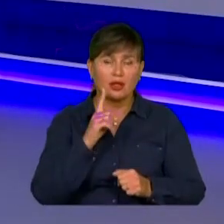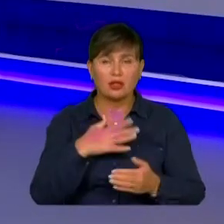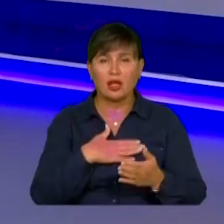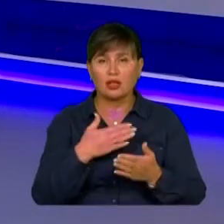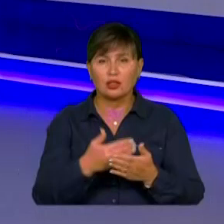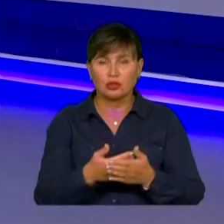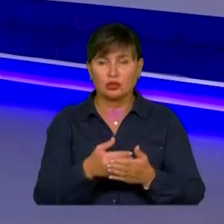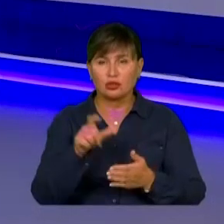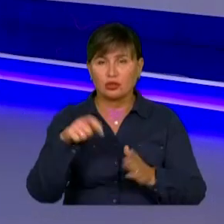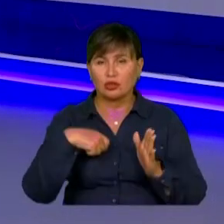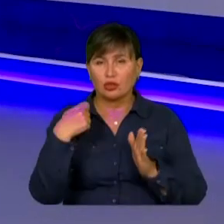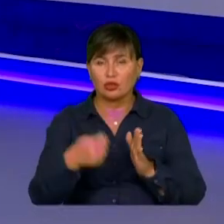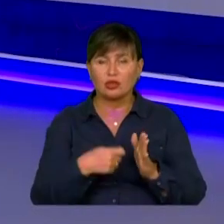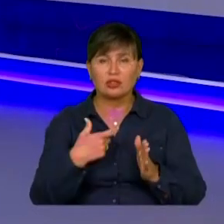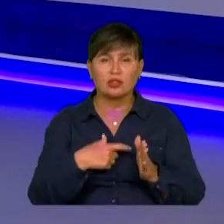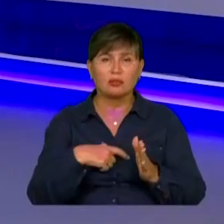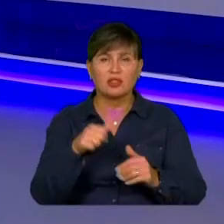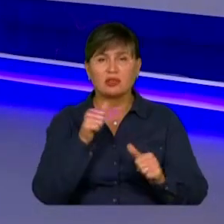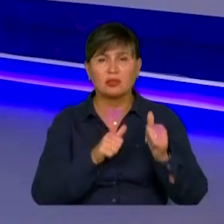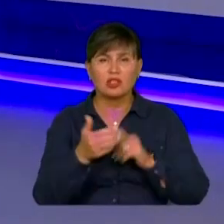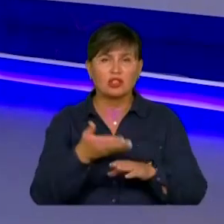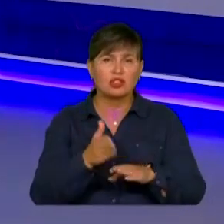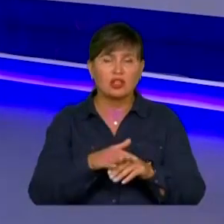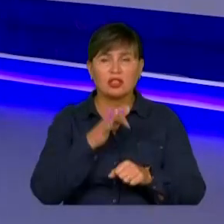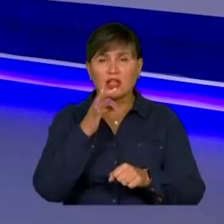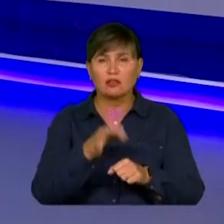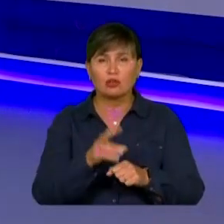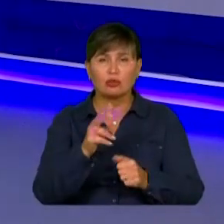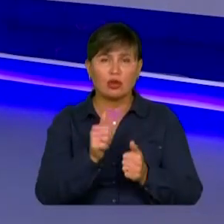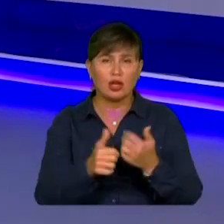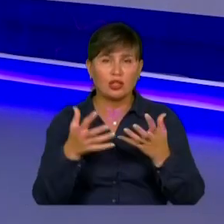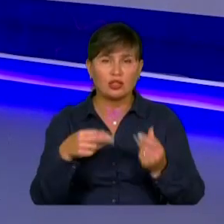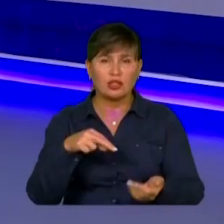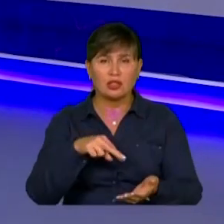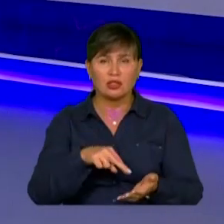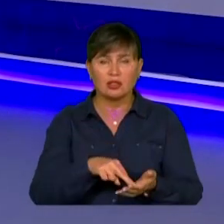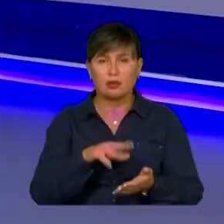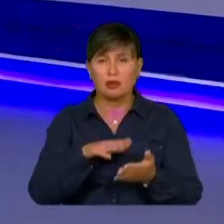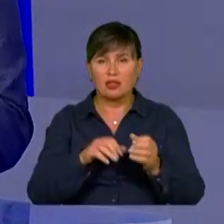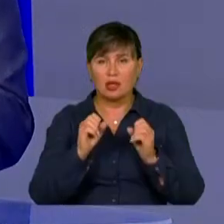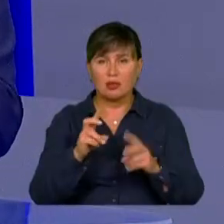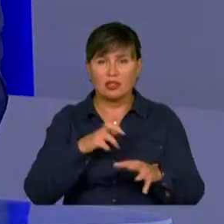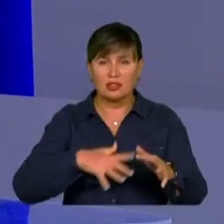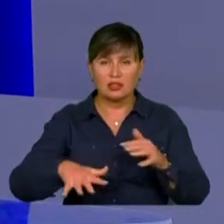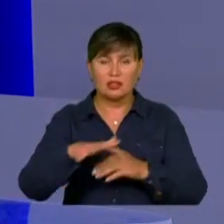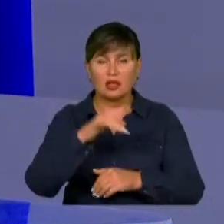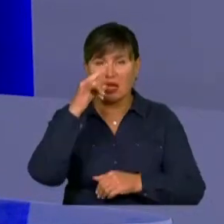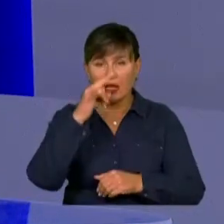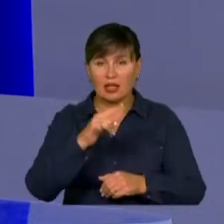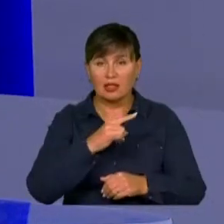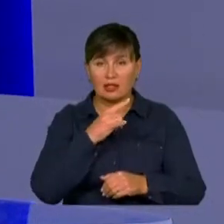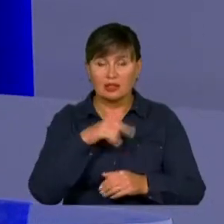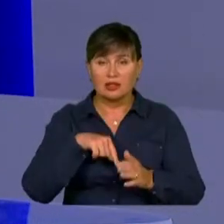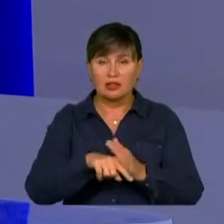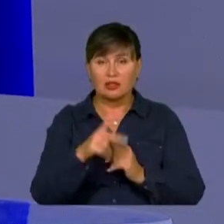актерский состав. На себе они испытали тяжесть и ответственность тех, кто каждый день стоит на страже безопасности страны. Отечественную киноленту